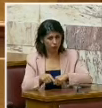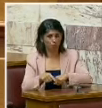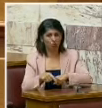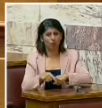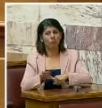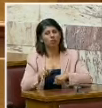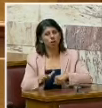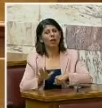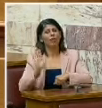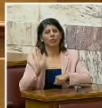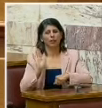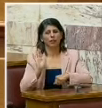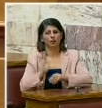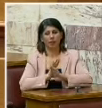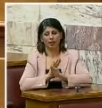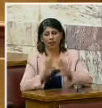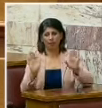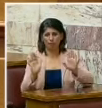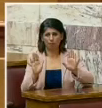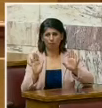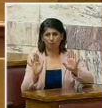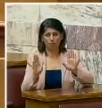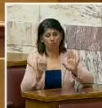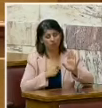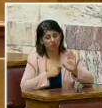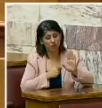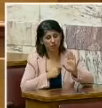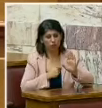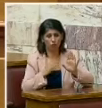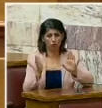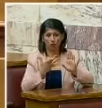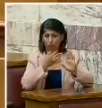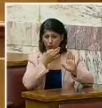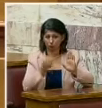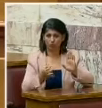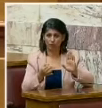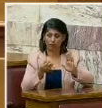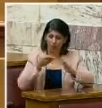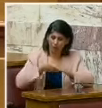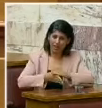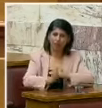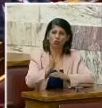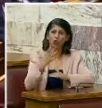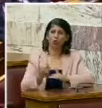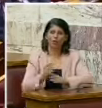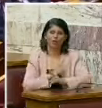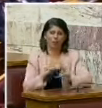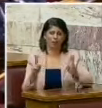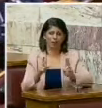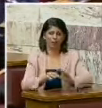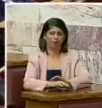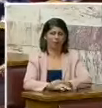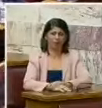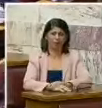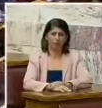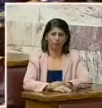και δεν έχετε καμία πιστικότητα όταν ισχυρίζεστε ότι η έξοδος θα είναι καθαρή. Το